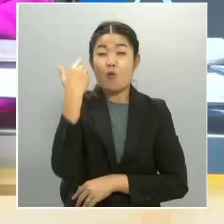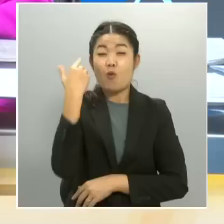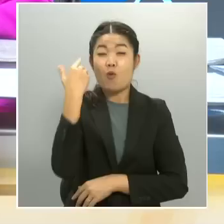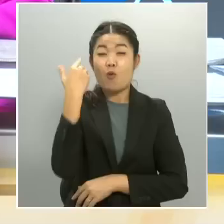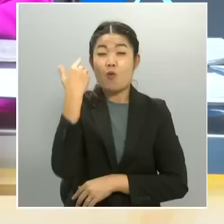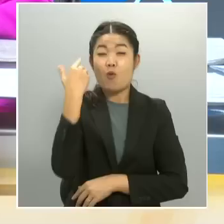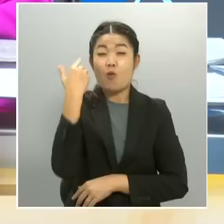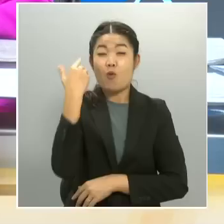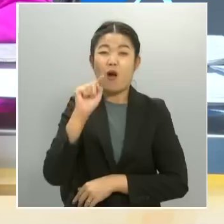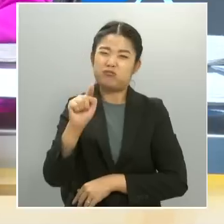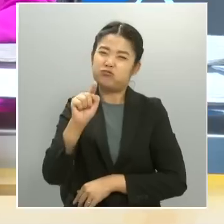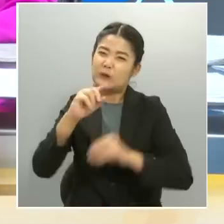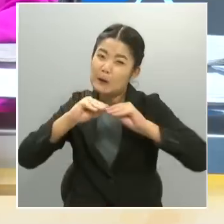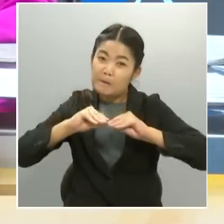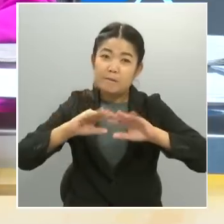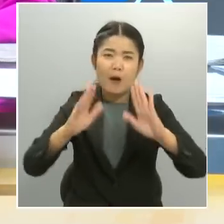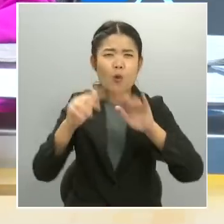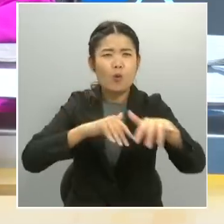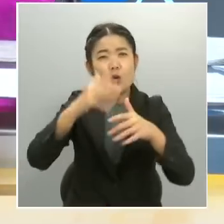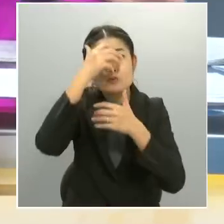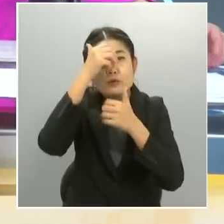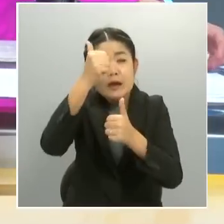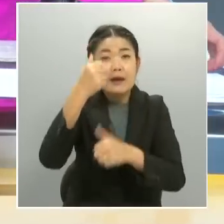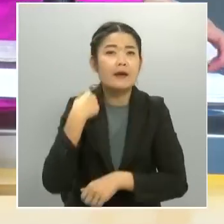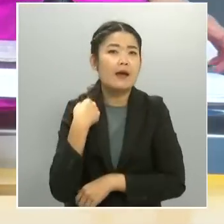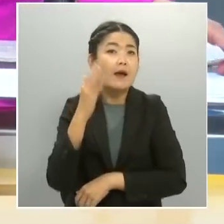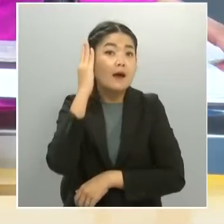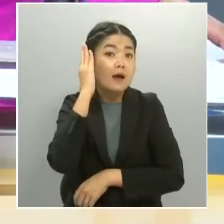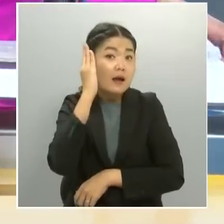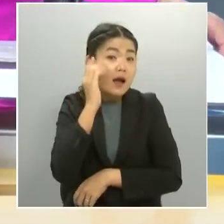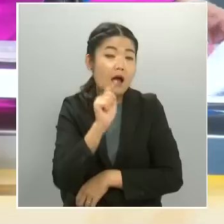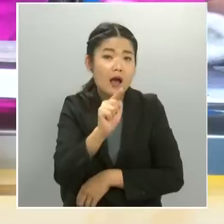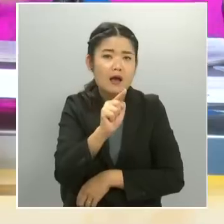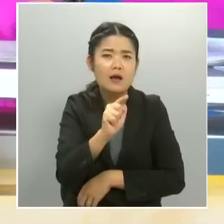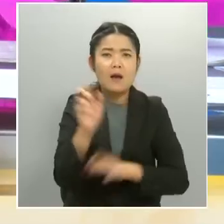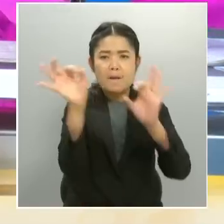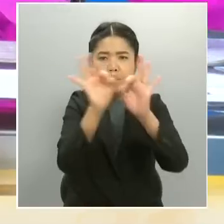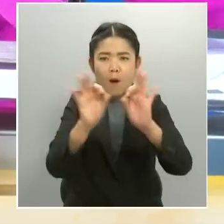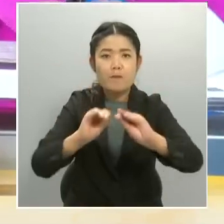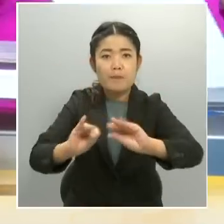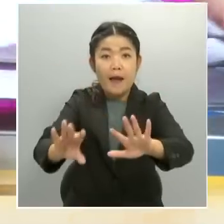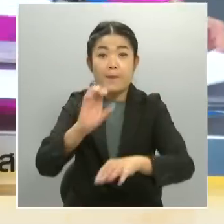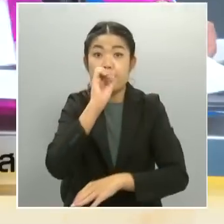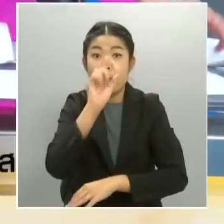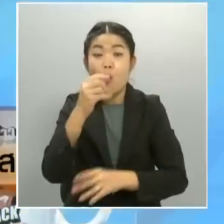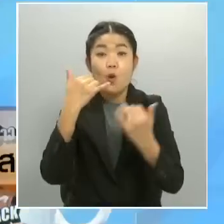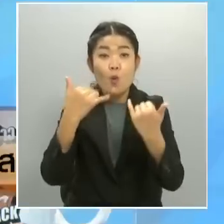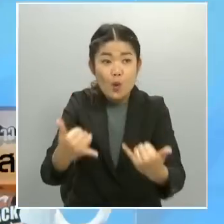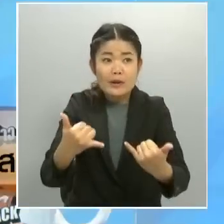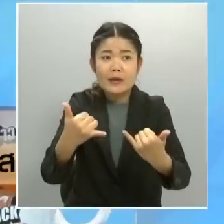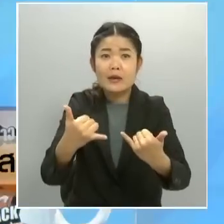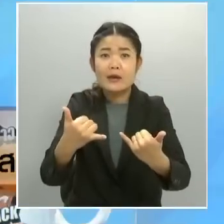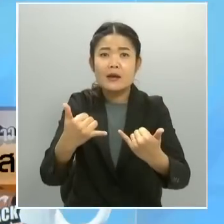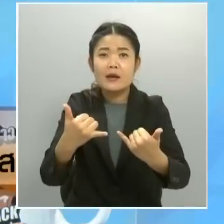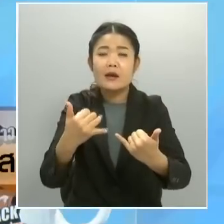เมื่อวานนี้ร้อนแรงเป็นที่วิพากษ์วิจารณ์กรณีคุณณรงค์แก้วเพชรออกมาโพสต์ข้อความระบุวันนี้เมาเท่นบีหมายถึงเมื่อว